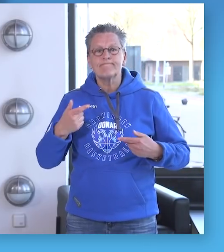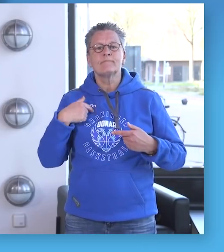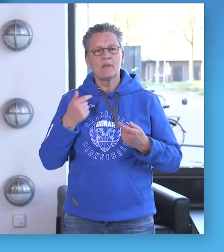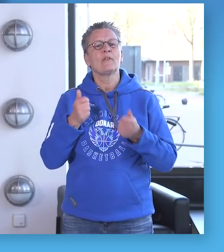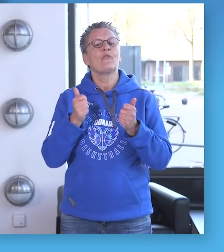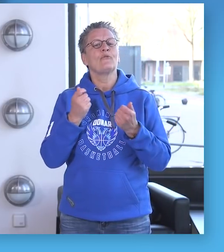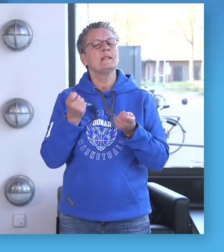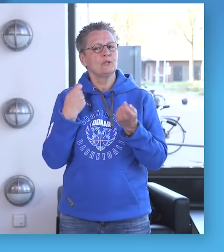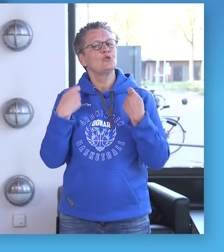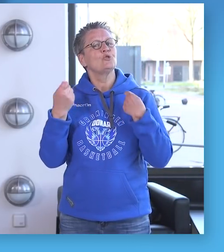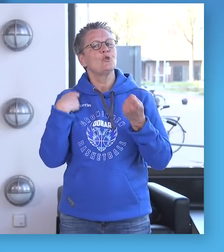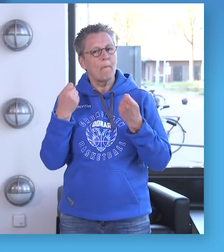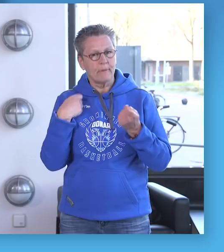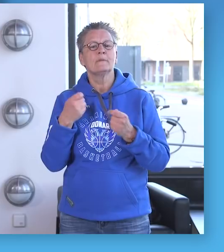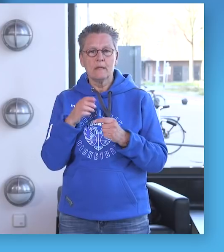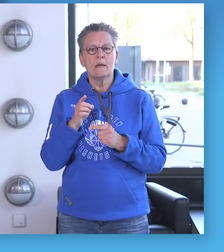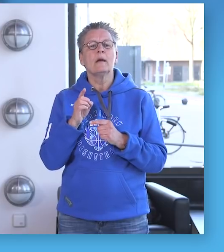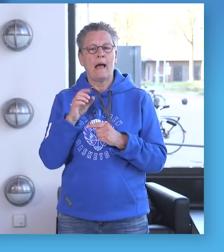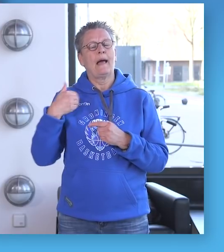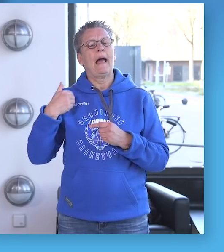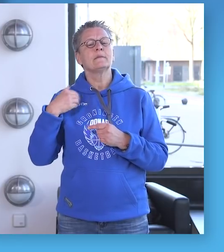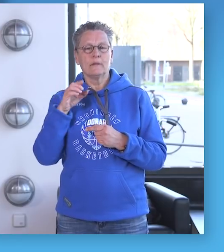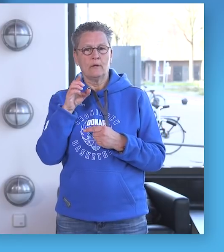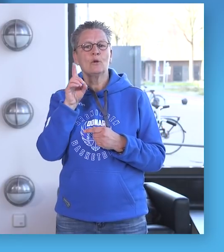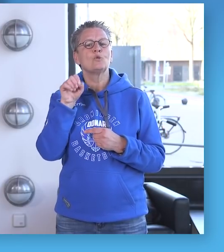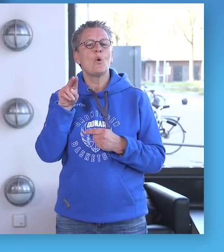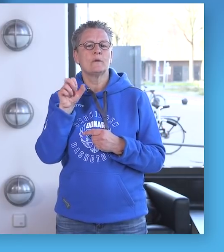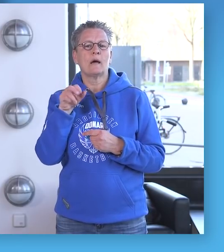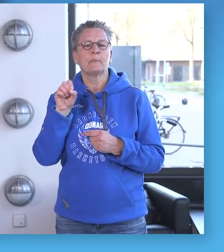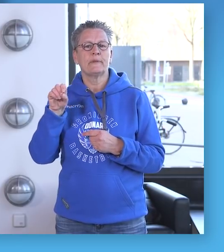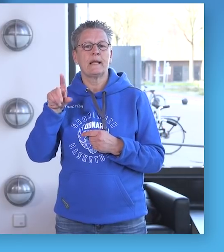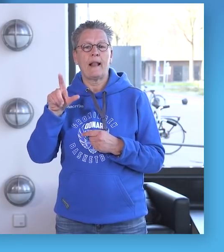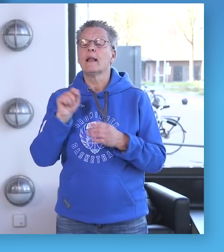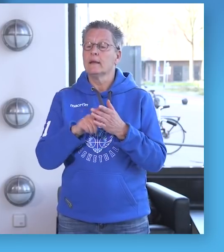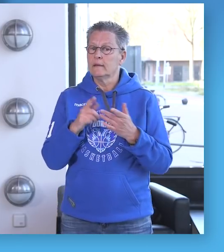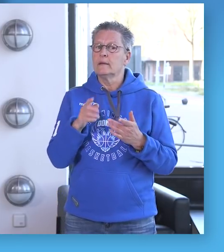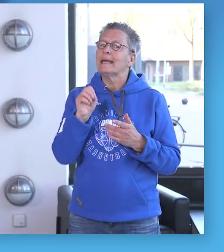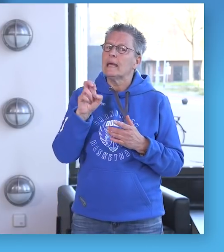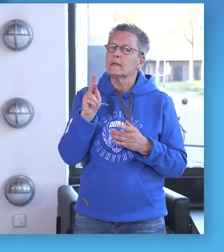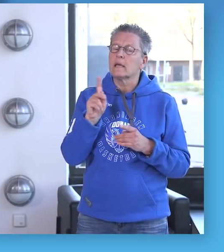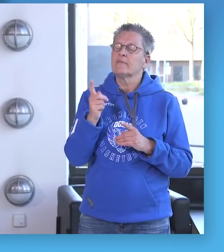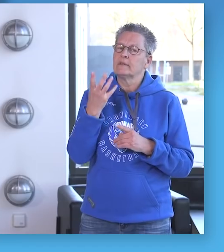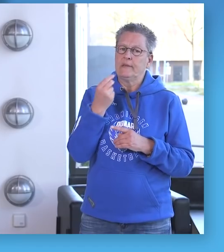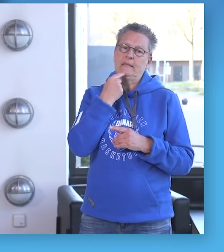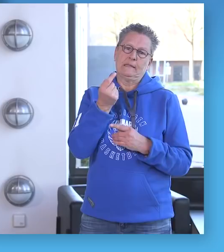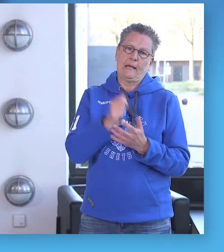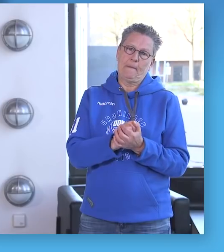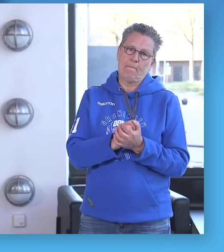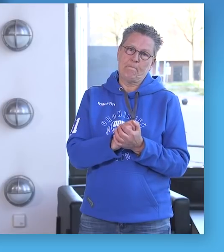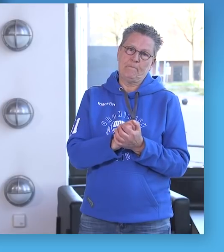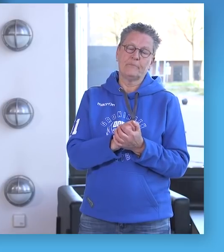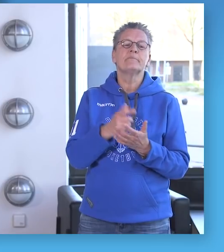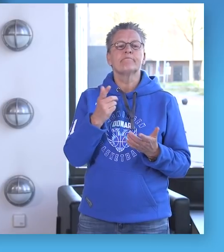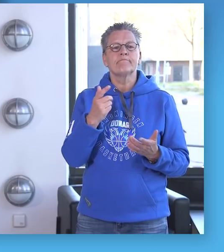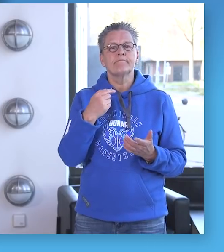fanshop@donar.nl. Tot slot, heren. De fans kijken natuurlijk naar deze video. Erik, wat zou je nog willen zeggen? En de camera is voor jou. Nou, ik zou